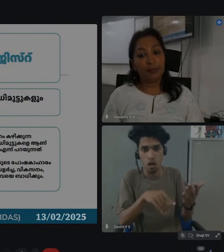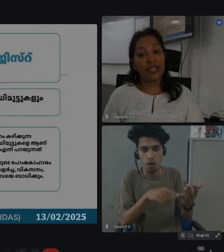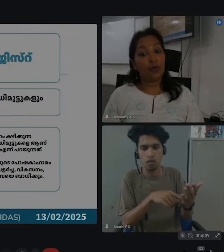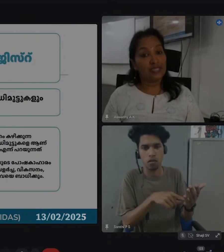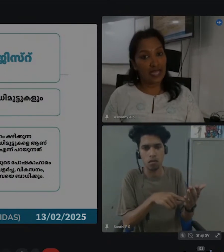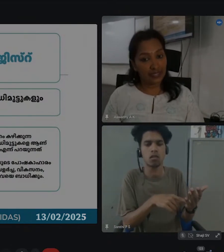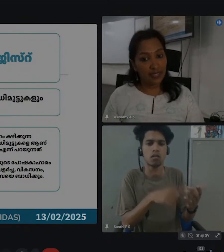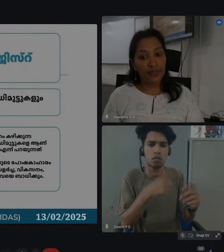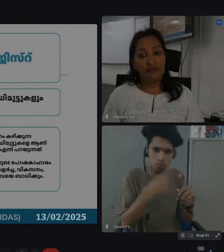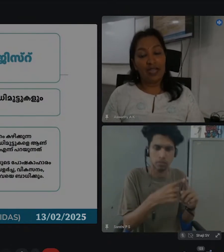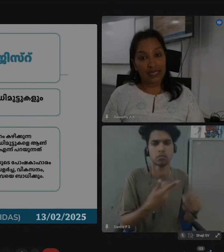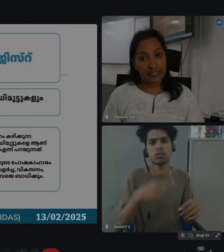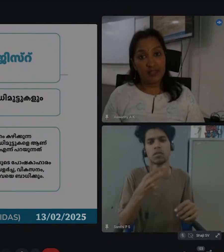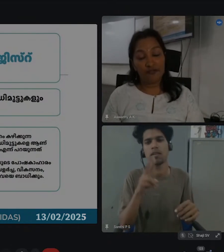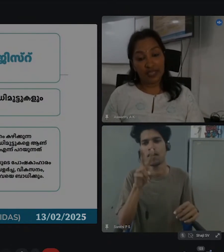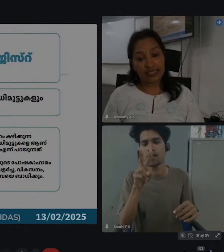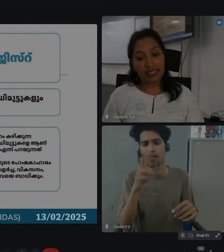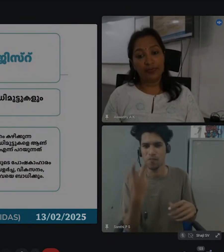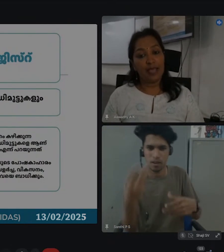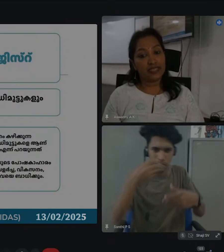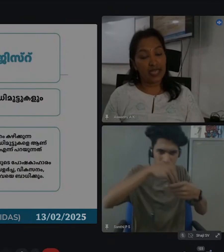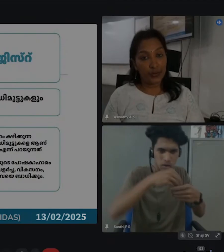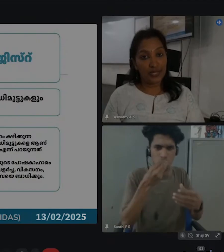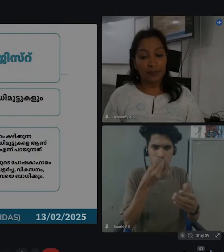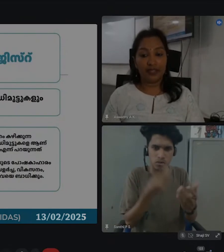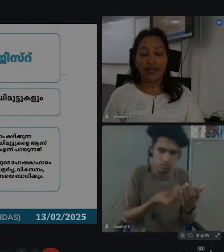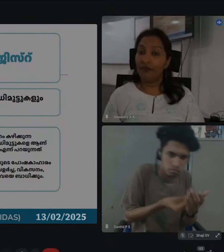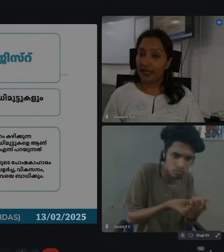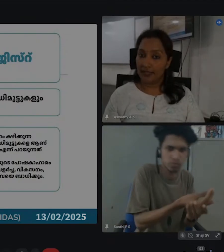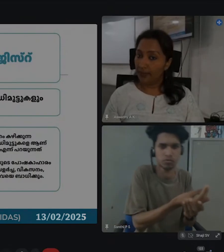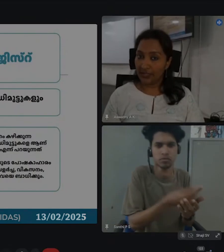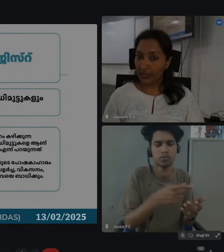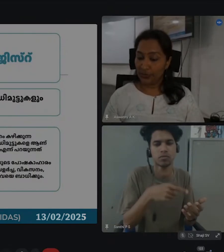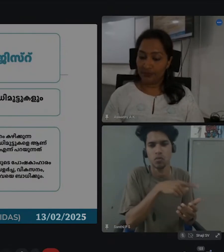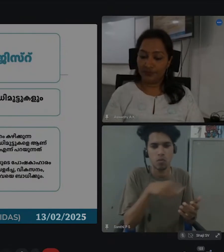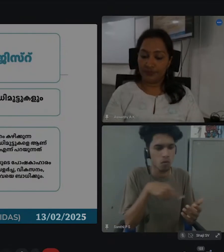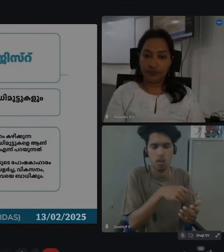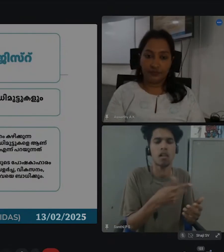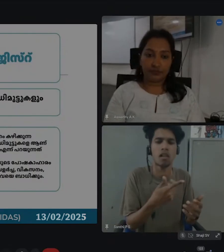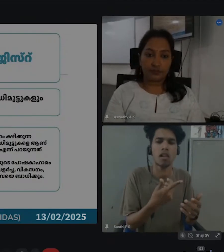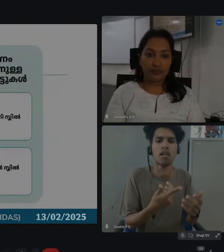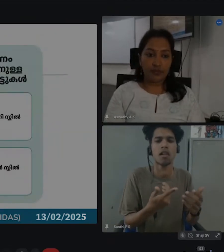പോഷകാഹാരം ലഭിക്കാനുള്ള സാധ്യത, വളർച്ച, വികസനം, മാനസികാരോഗ്യം എന്നിവയെ വളരെയധികം ബാധിക്കുന്നു.